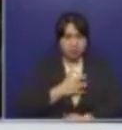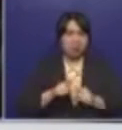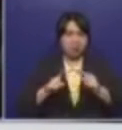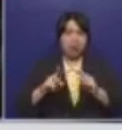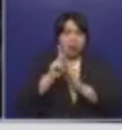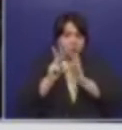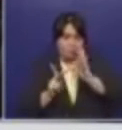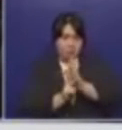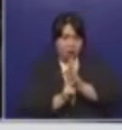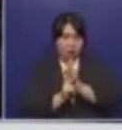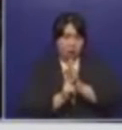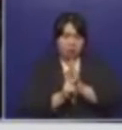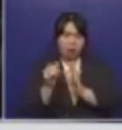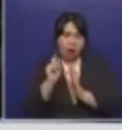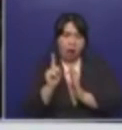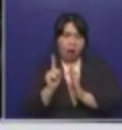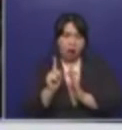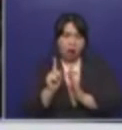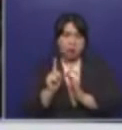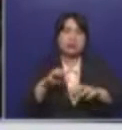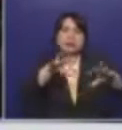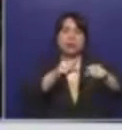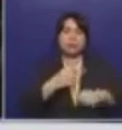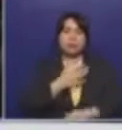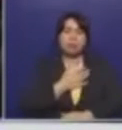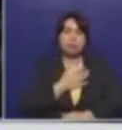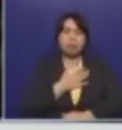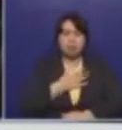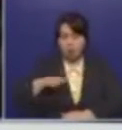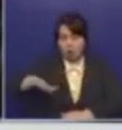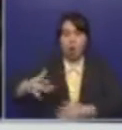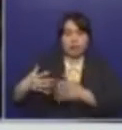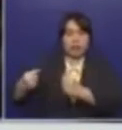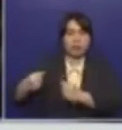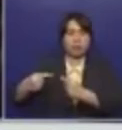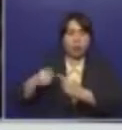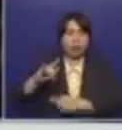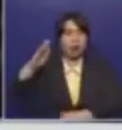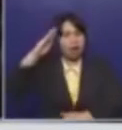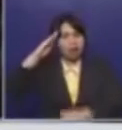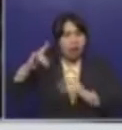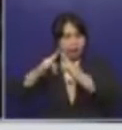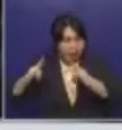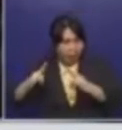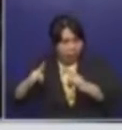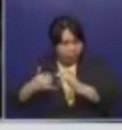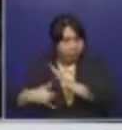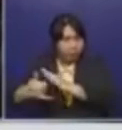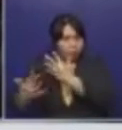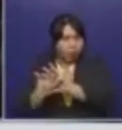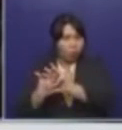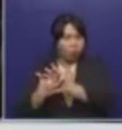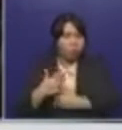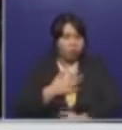ายนะคะอย่างไม่เป็นธรรมจับกุมดิฉันและน้องสาวดิฉันเข้าไปอยู่ในค่ายทหารแล้วเข้าไปอยู่ในกรมราชทัณฑ์น